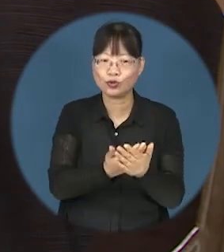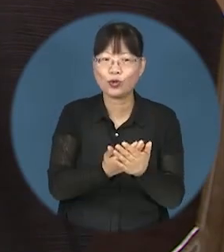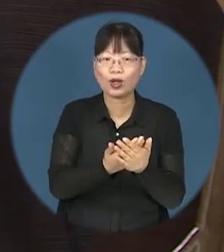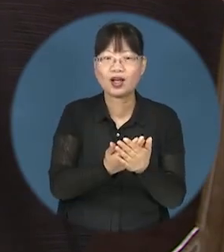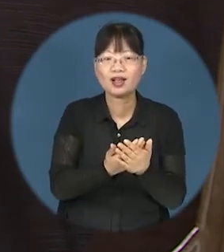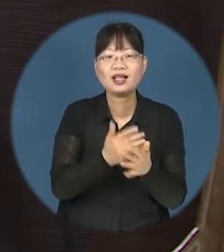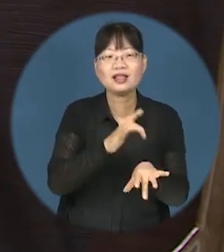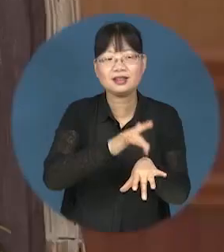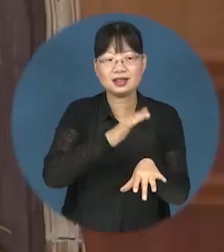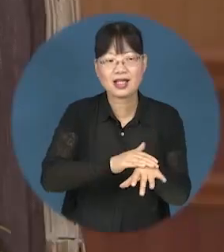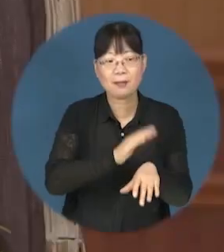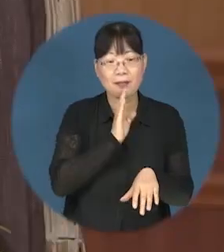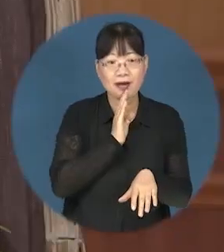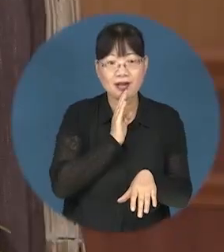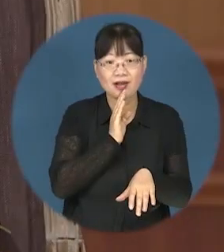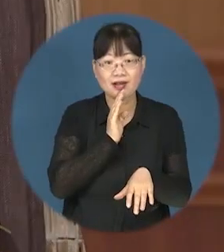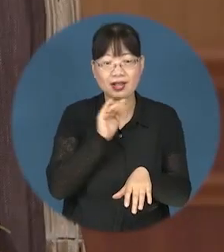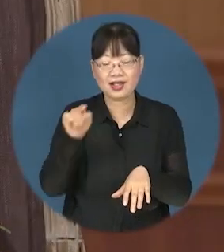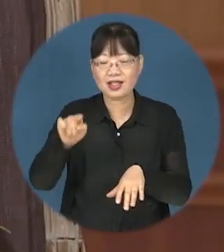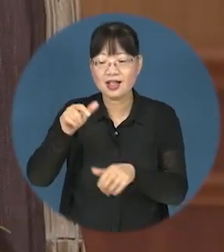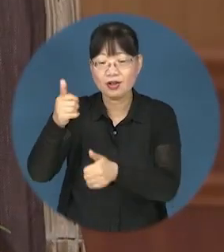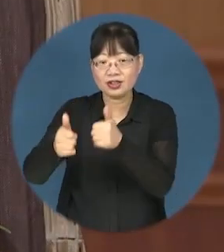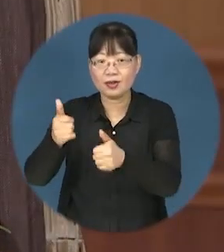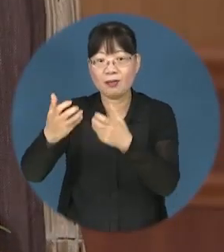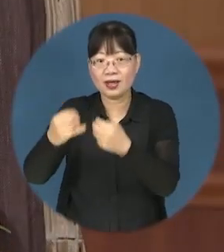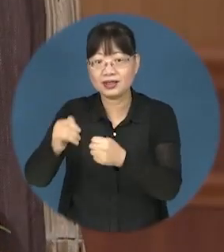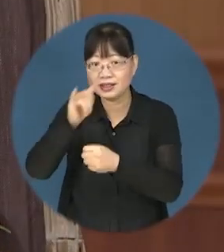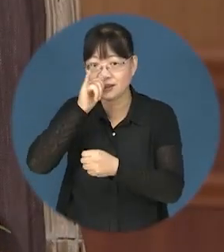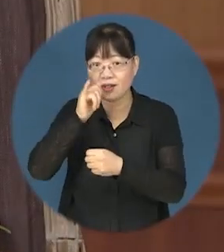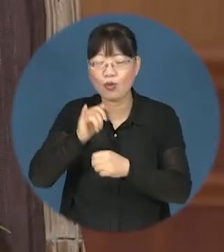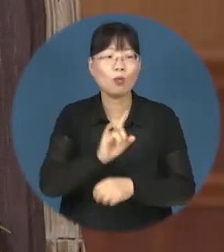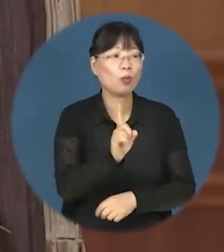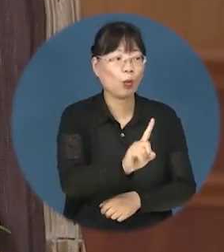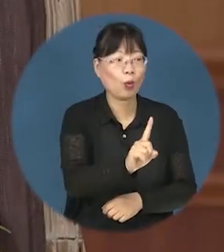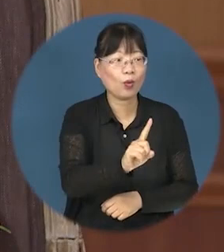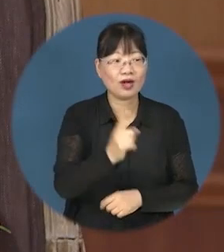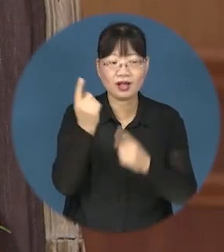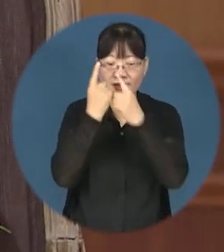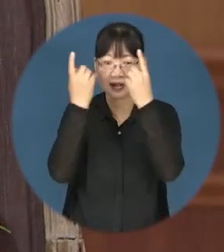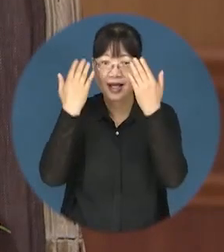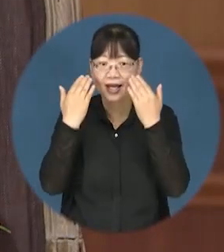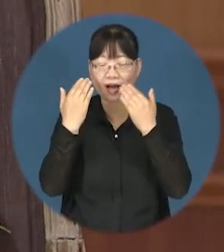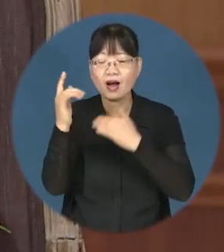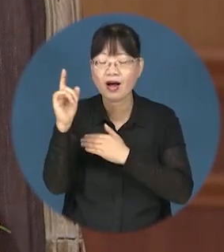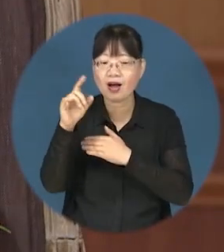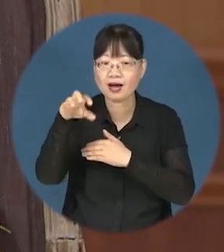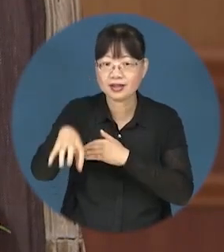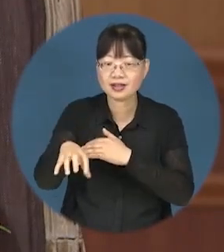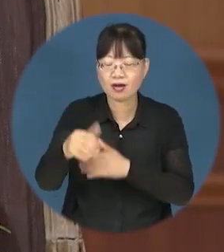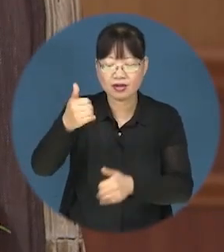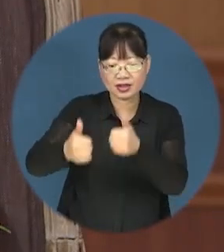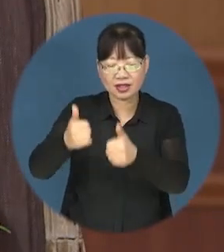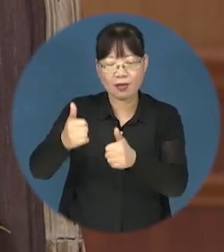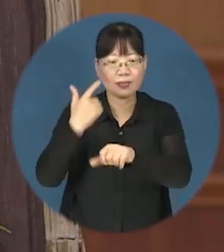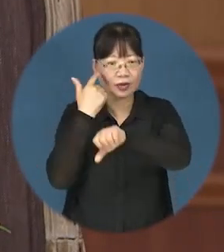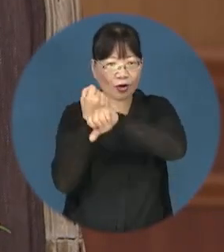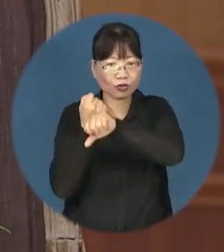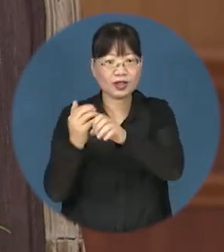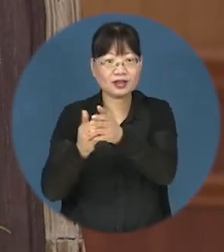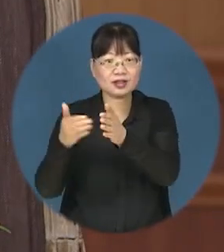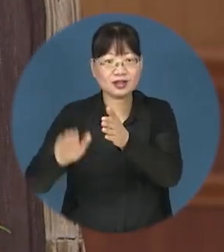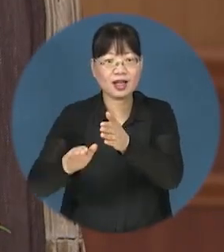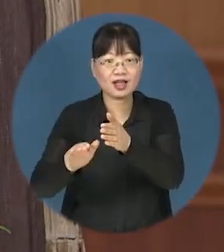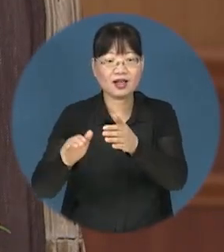4 이런 실험들은 굉장히 많습니다 어떤 수로 있었습니까 예를 들면 어떤 대학에서 대학에서 실험을 했는데